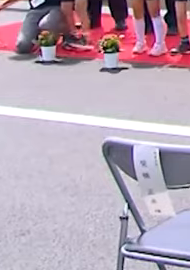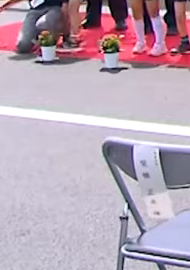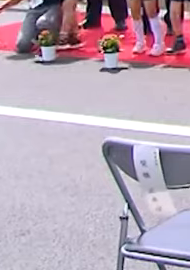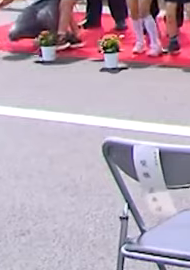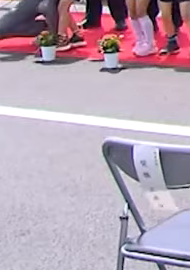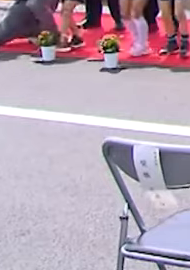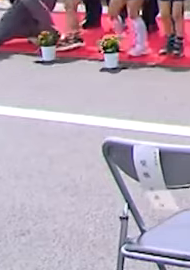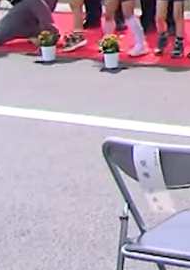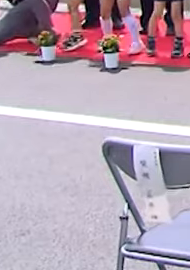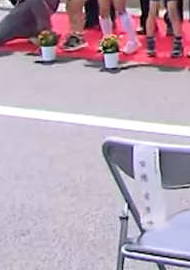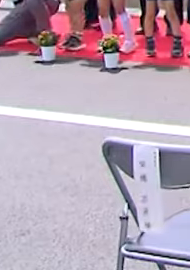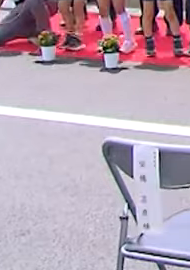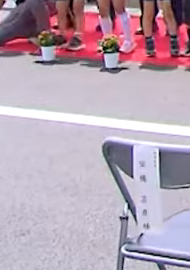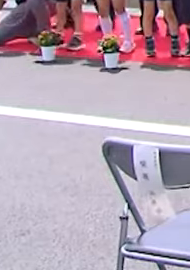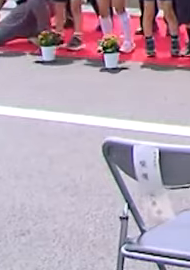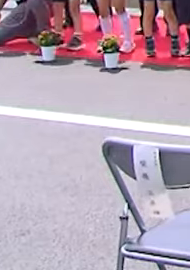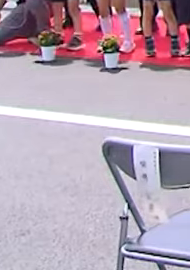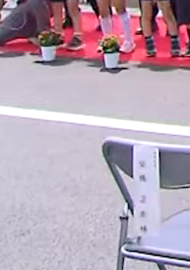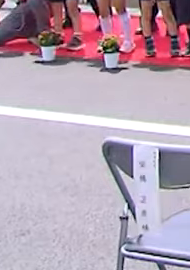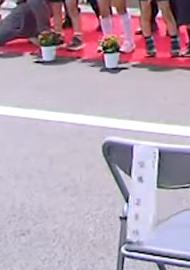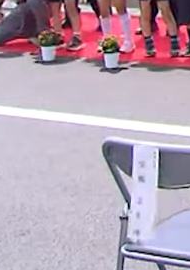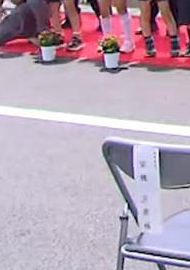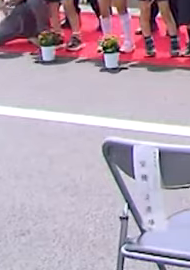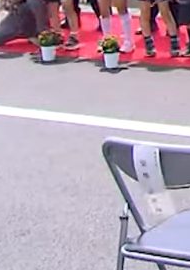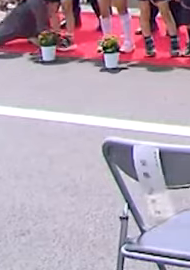どうぞ。